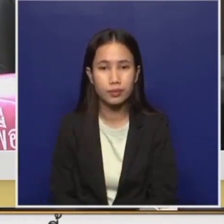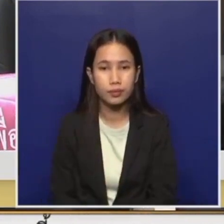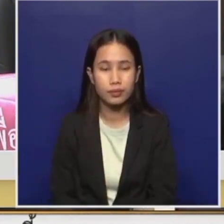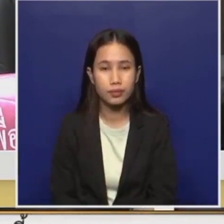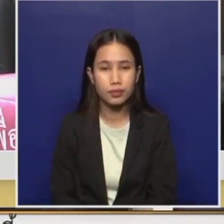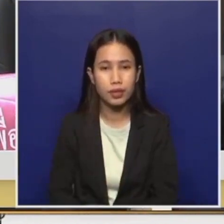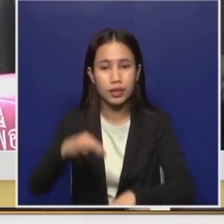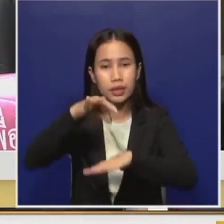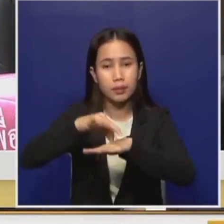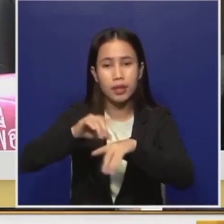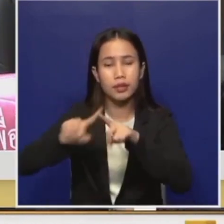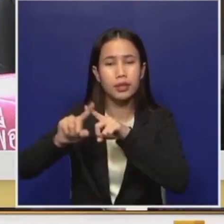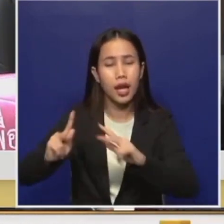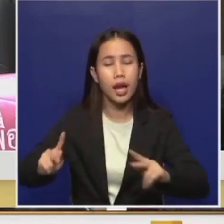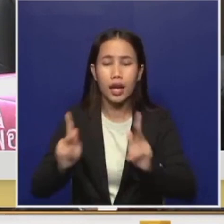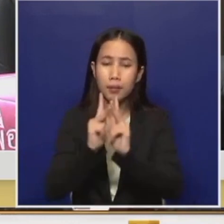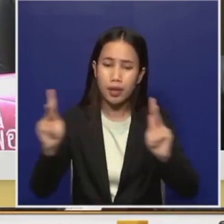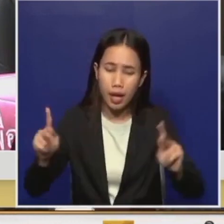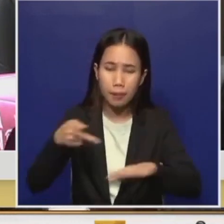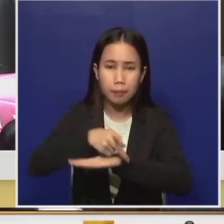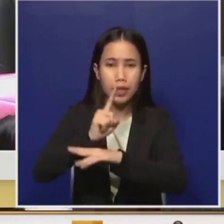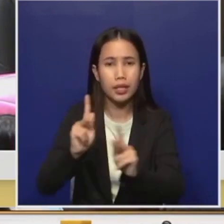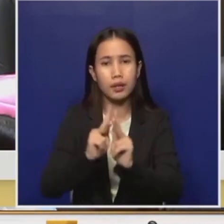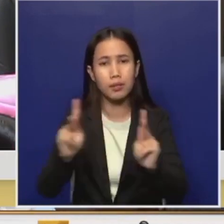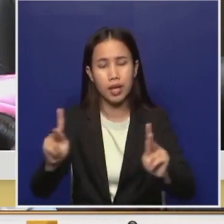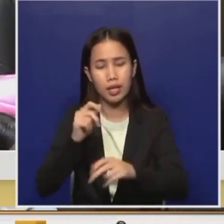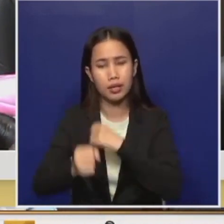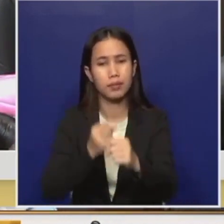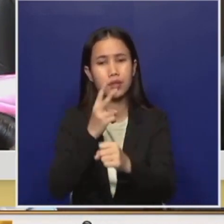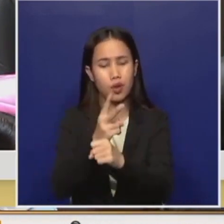ไม่วาตำแหนงใๆคำมการประทานกำมัการเขาห้ามไปใน 2 ปี